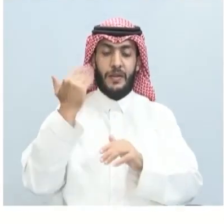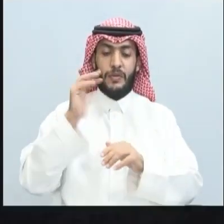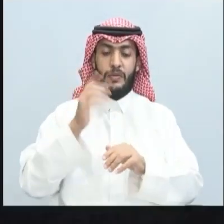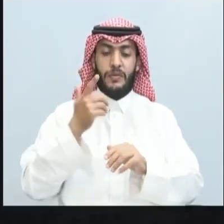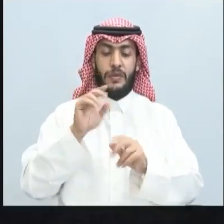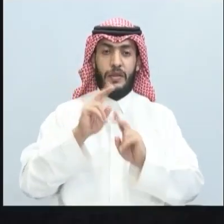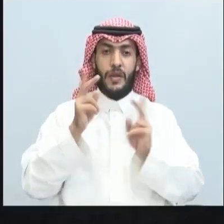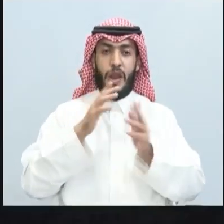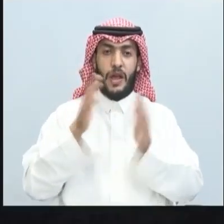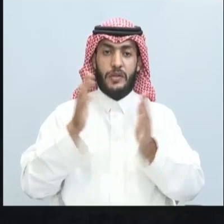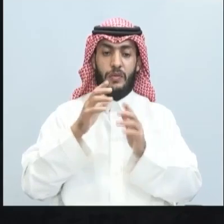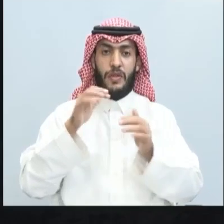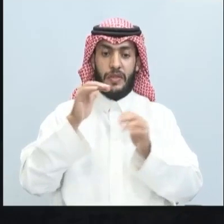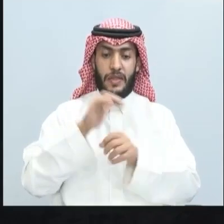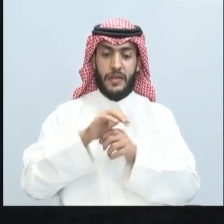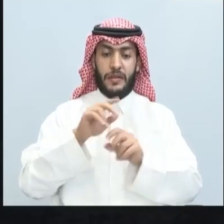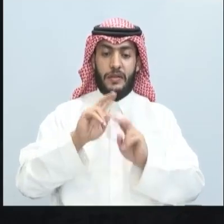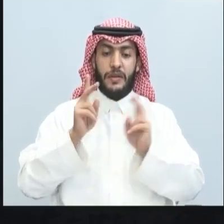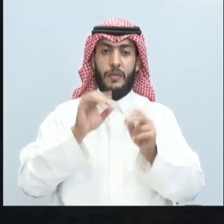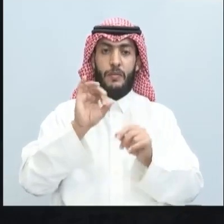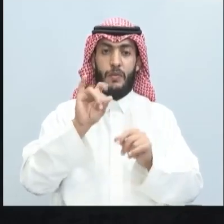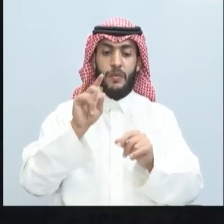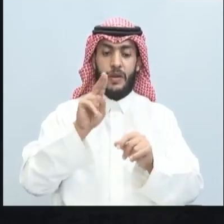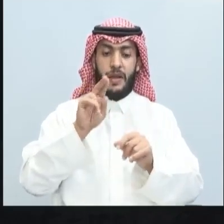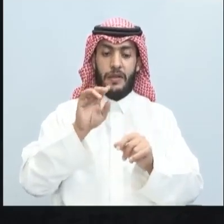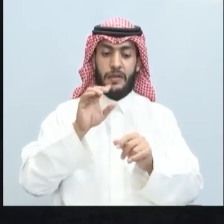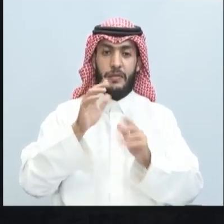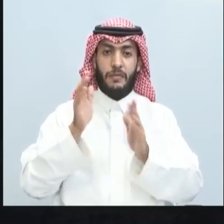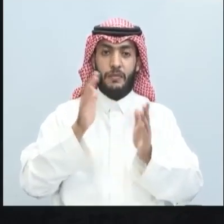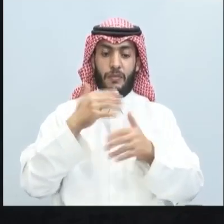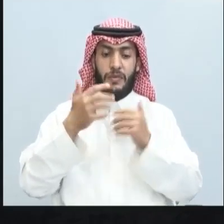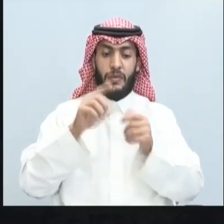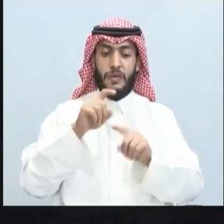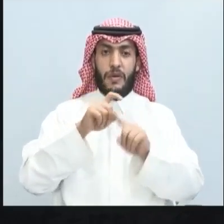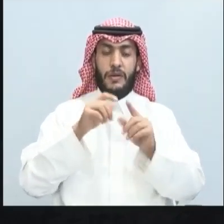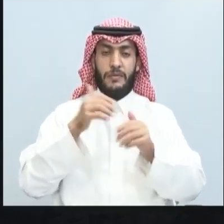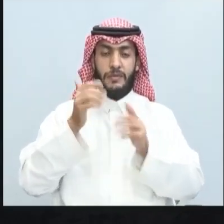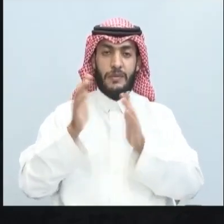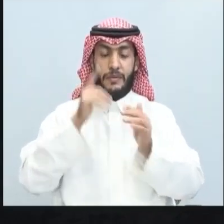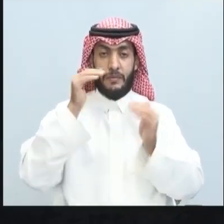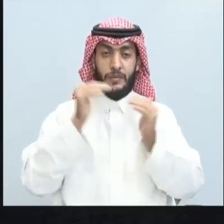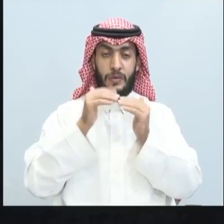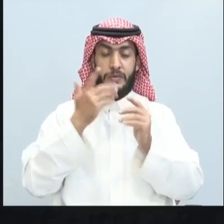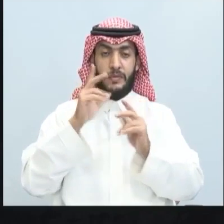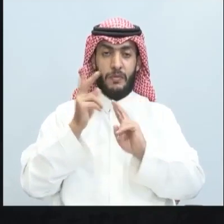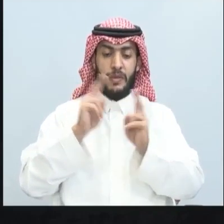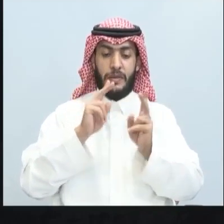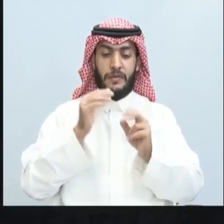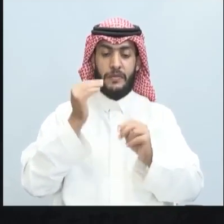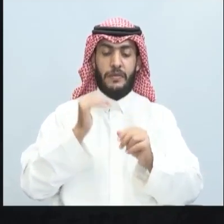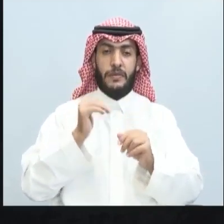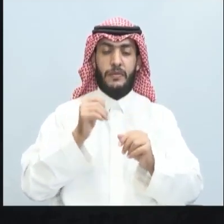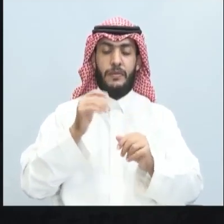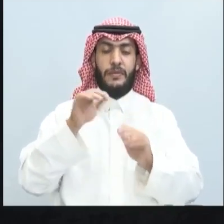الماضيه التغير في الحجم والضغط عدد مولات المتفاعلات مقابل عدد مولات النواتج عندما تكون متساو طرفين او مختلفه في